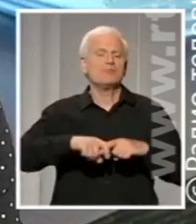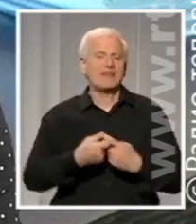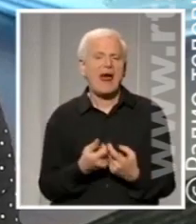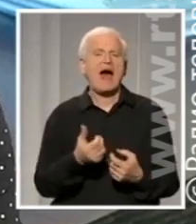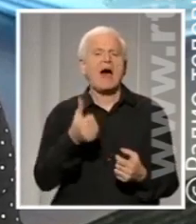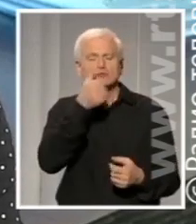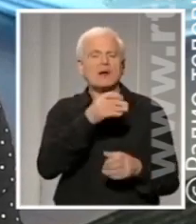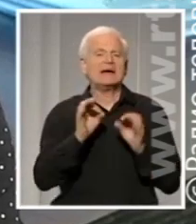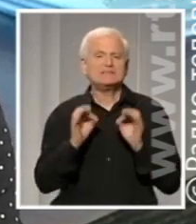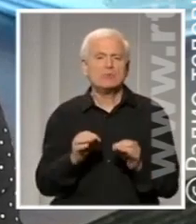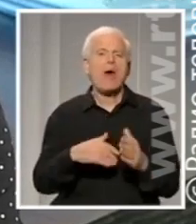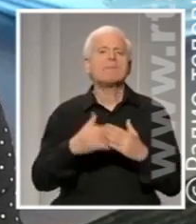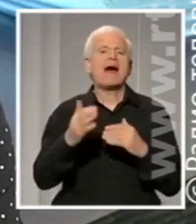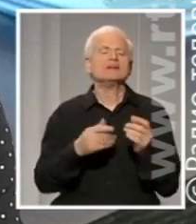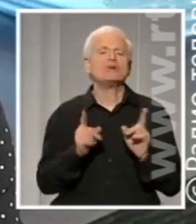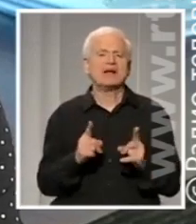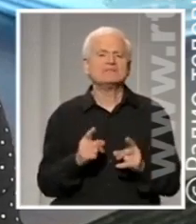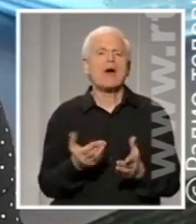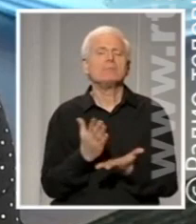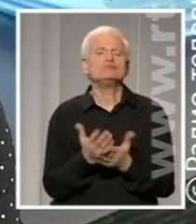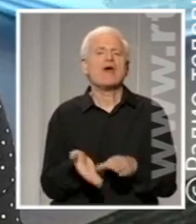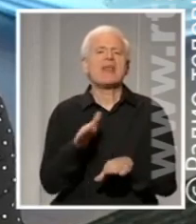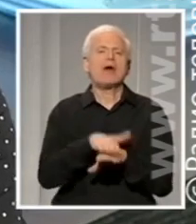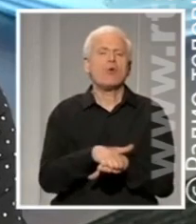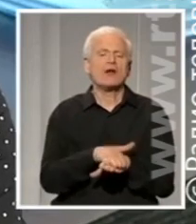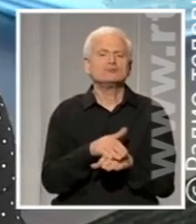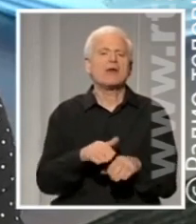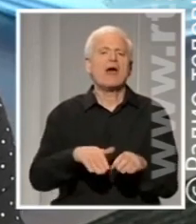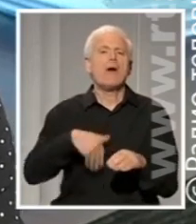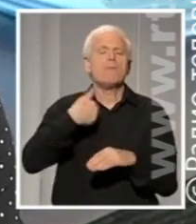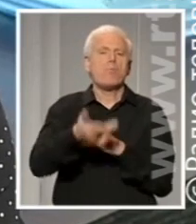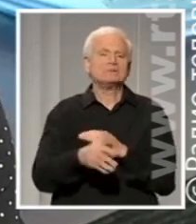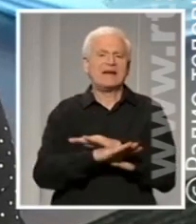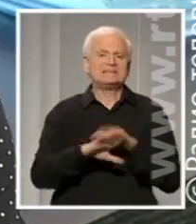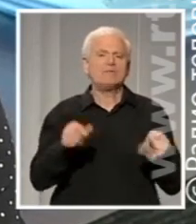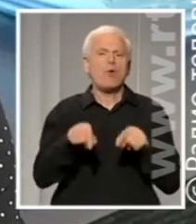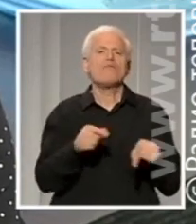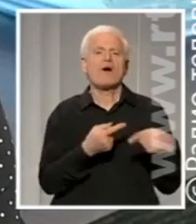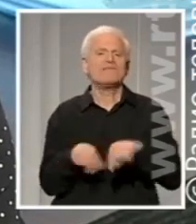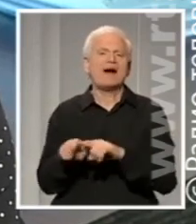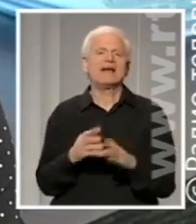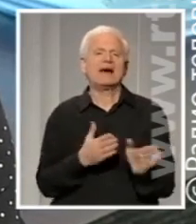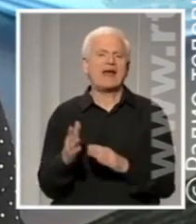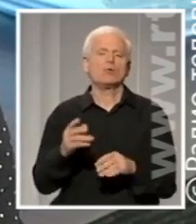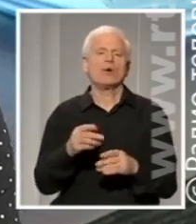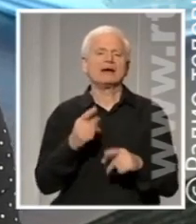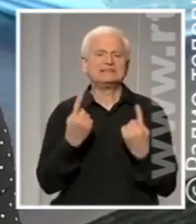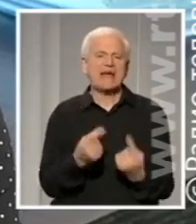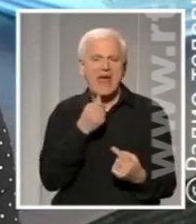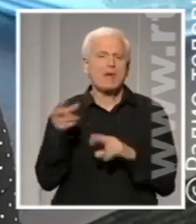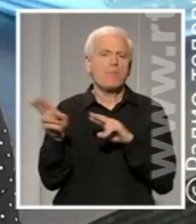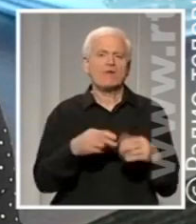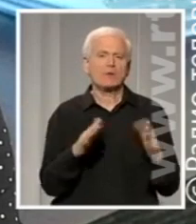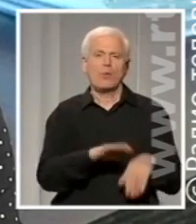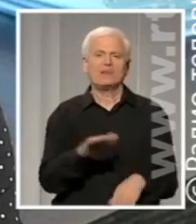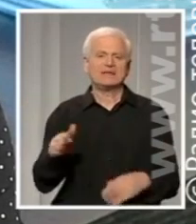što je izvesno da će praktična nastava biti nadoknađena i urađena po okončanju ovog vanrednog stanja i po povratku dece u škole.